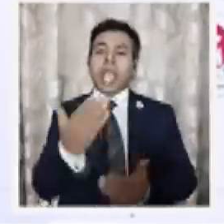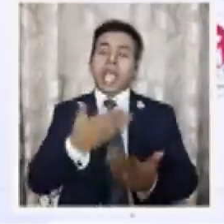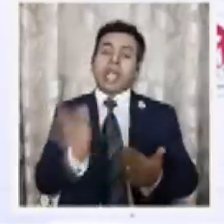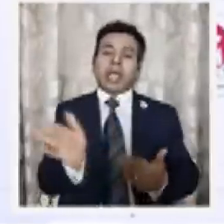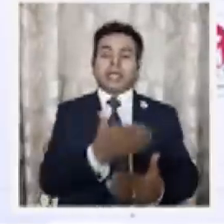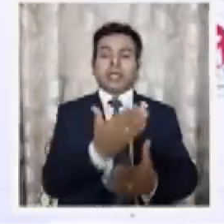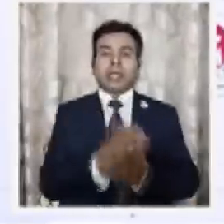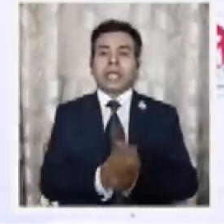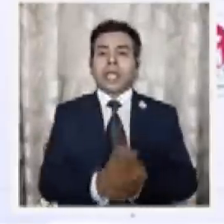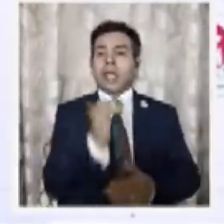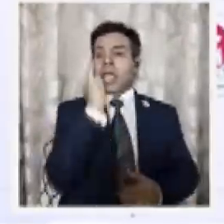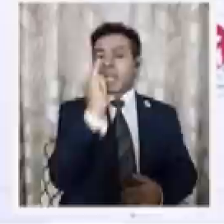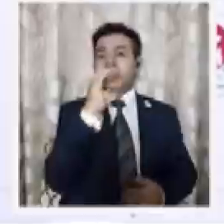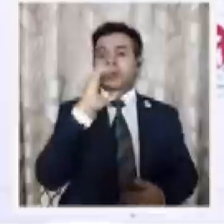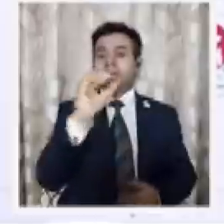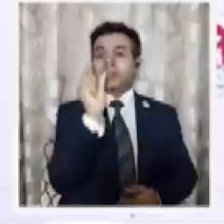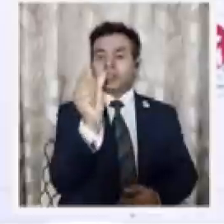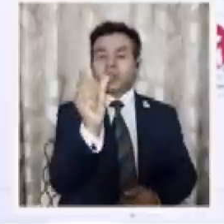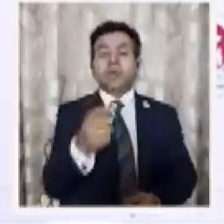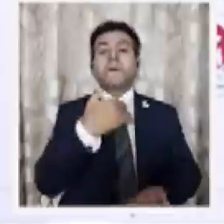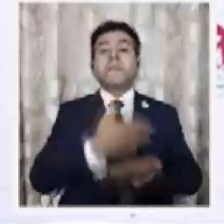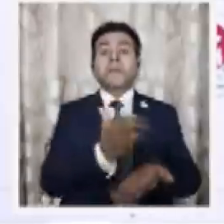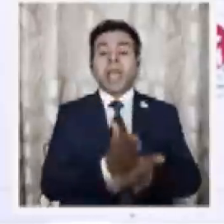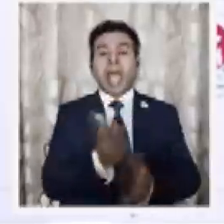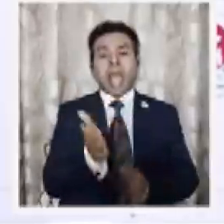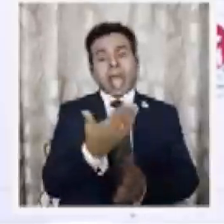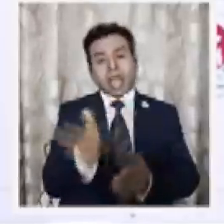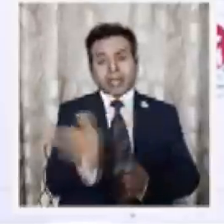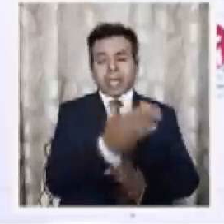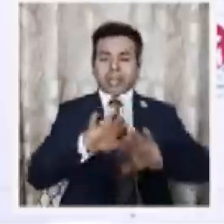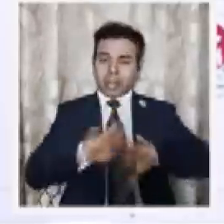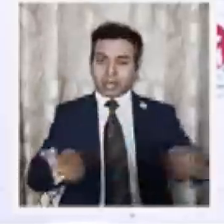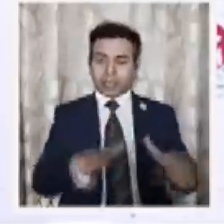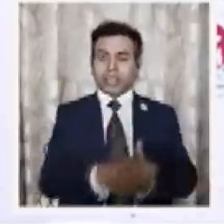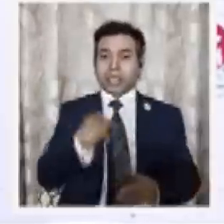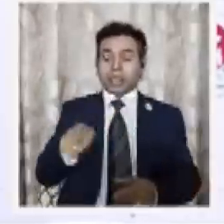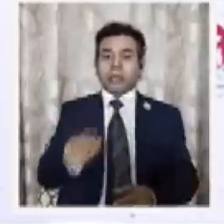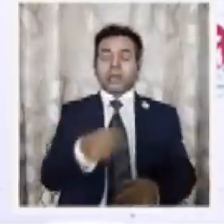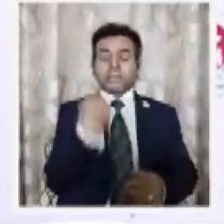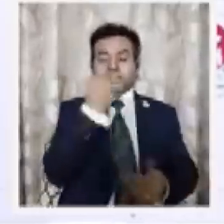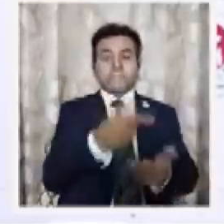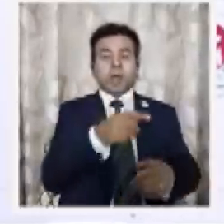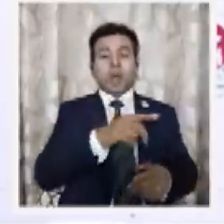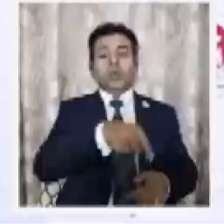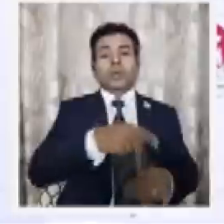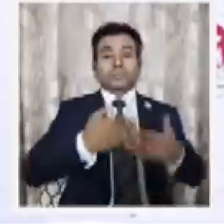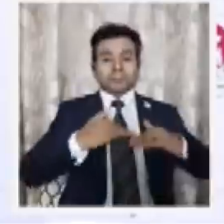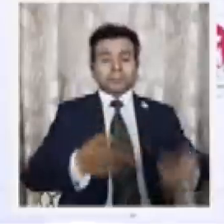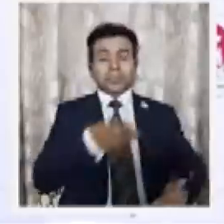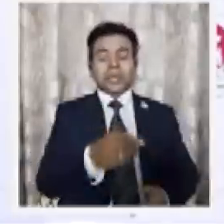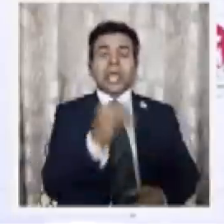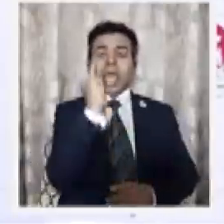গাইনি বিভাগের রোগীদের জন্য যে আইসিইউর ব্যবস্থা বা অনেক সময় অপারেশনের রোগী থাকে, সেই জন্য মেডিসিন